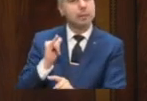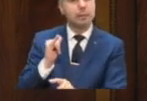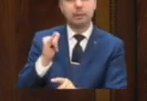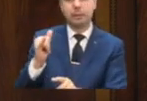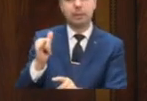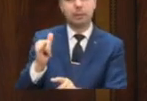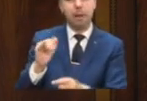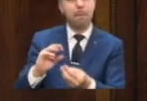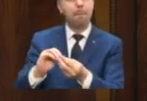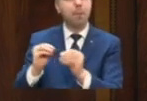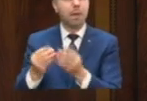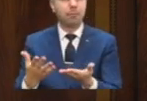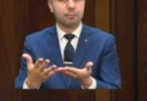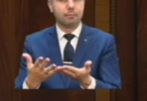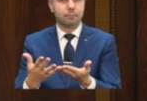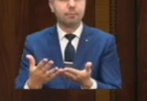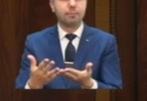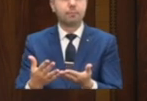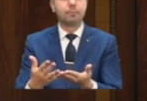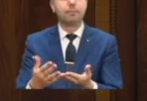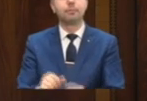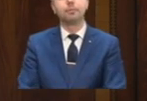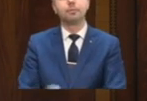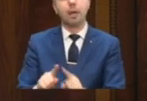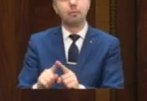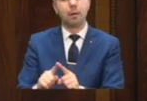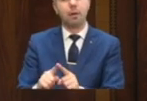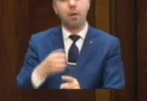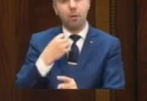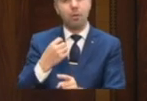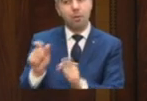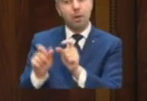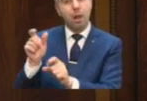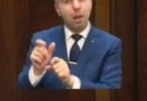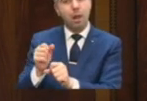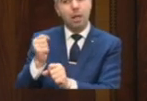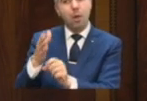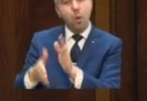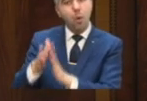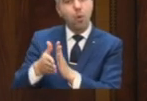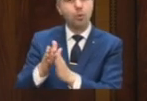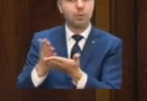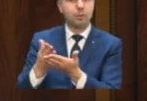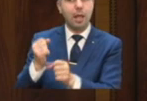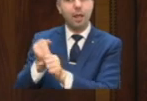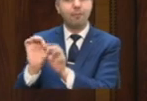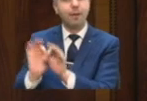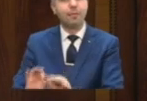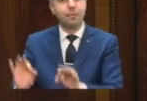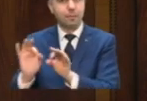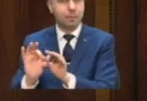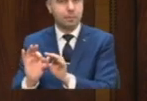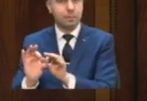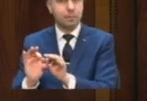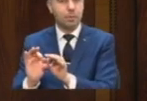ان هاد القطاع هذا يهدد مناصب الشغل في القطاع المهيكل، وكذلك يضيع